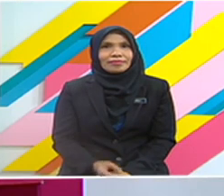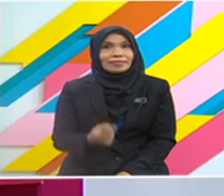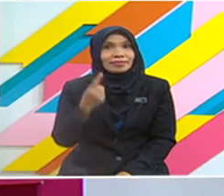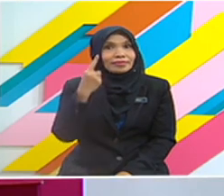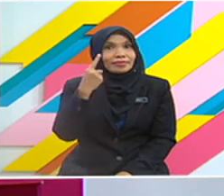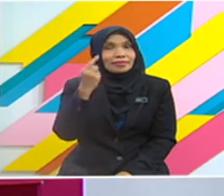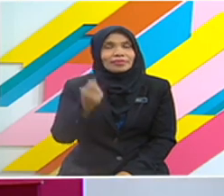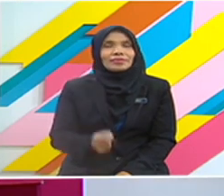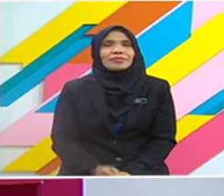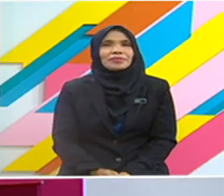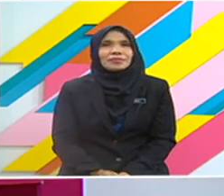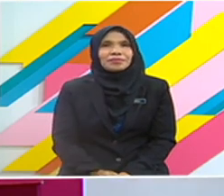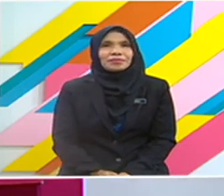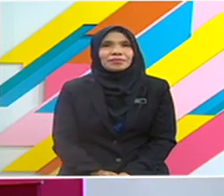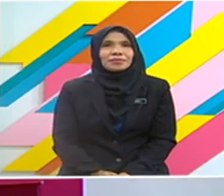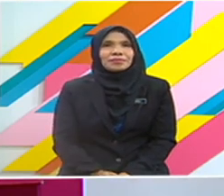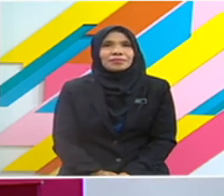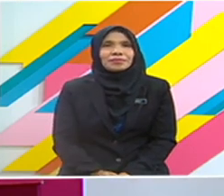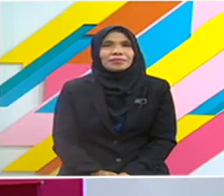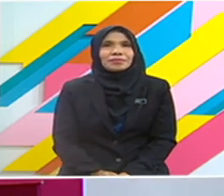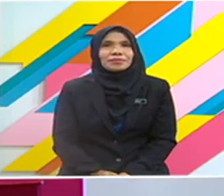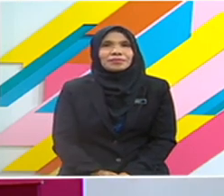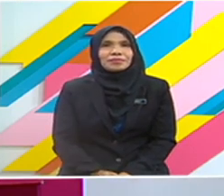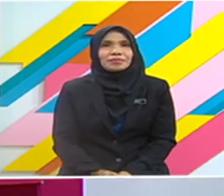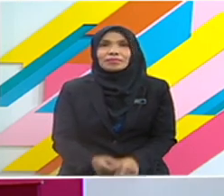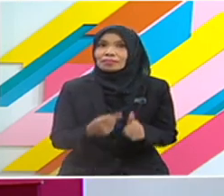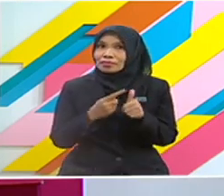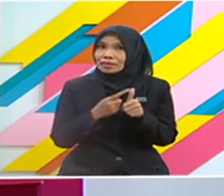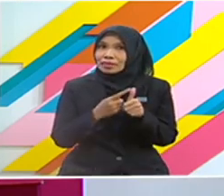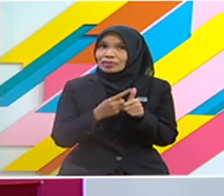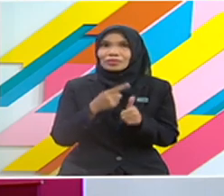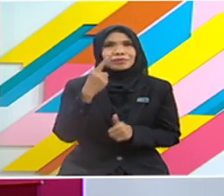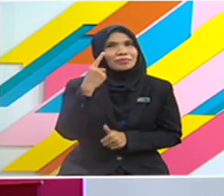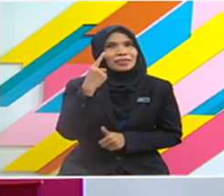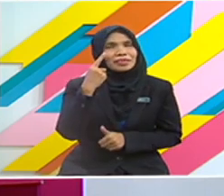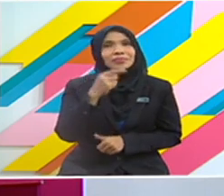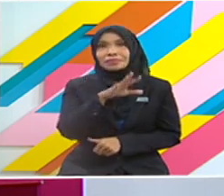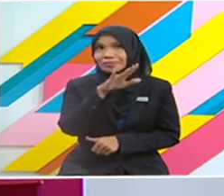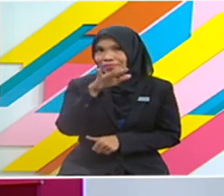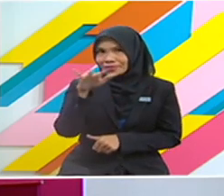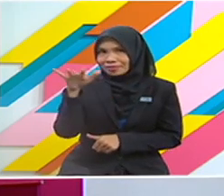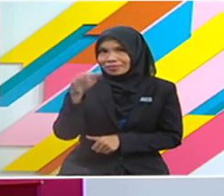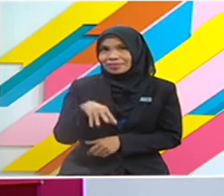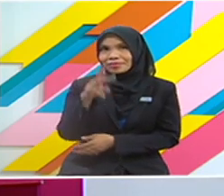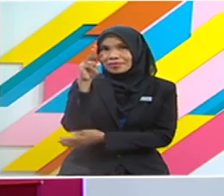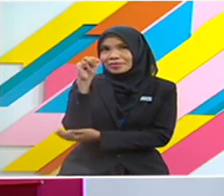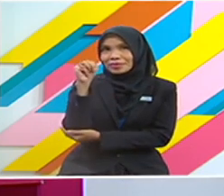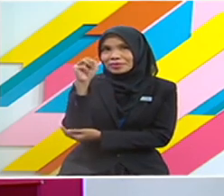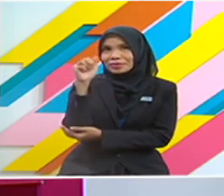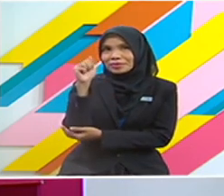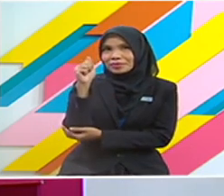pertama, Cikgu nak perkenalkan organ deria adalah mata. Okey, tadi eja macam mana mata?